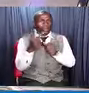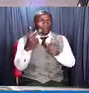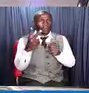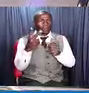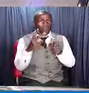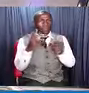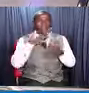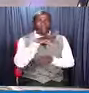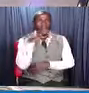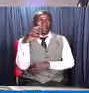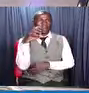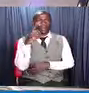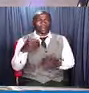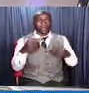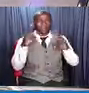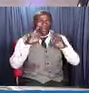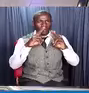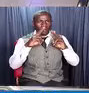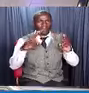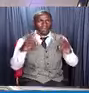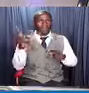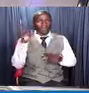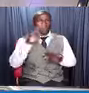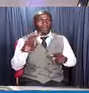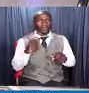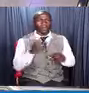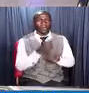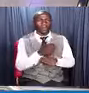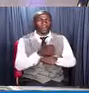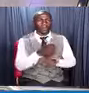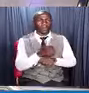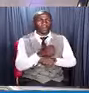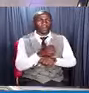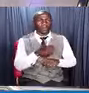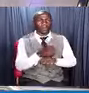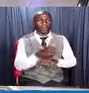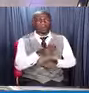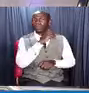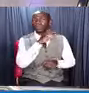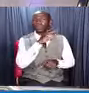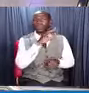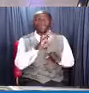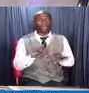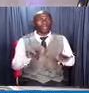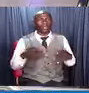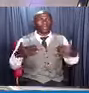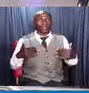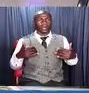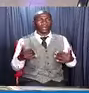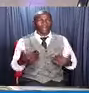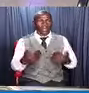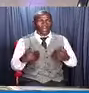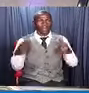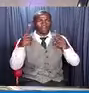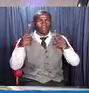having nimepata ended. Nimepata amani. I had got peace. Nilikuwa mtu wa kulaumu, kuhukumu watu. And judging people. Nikaona nimepata amani.